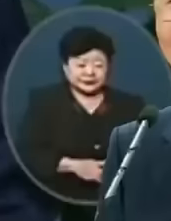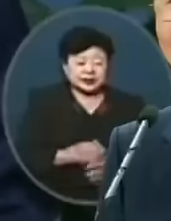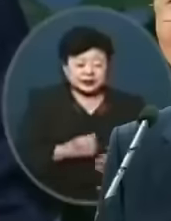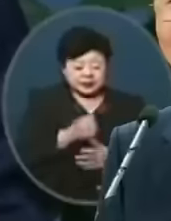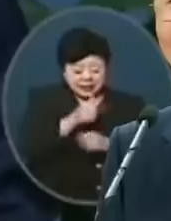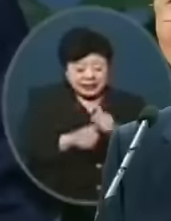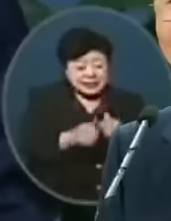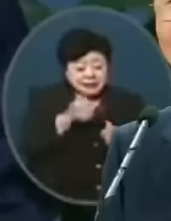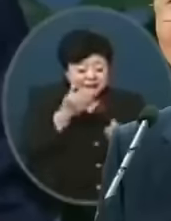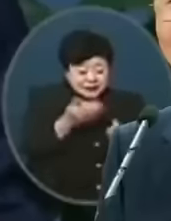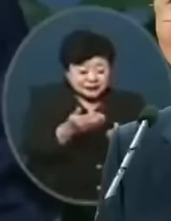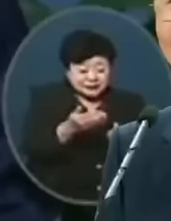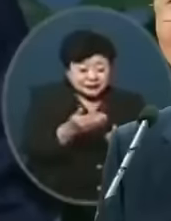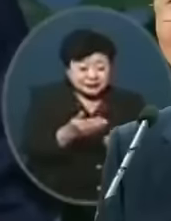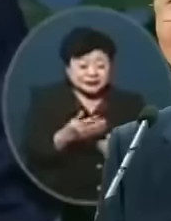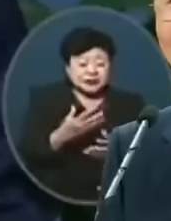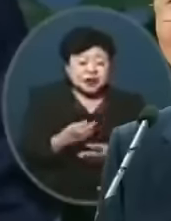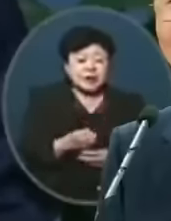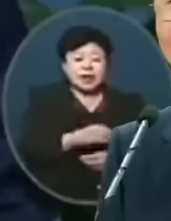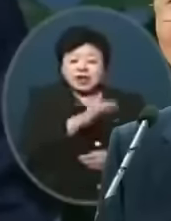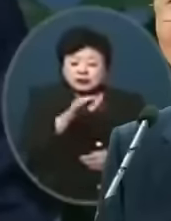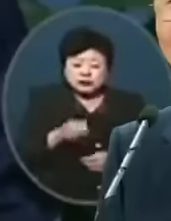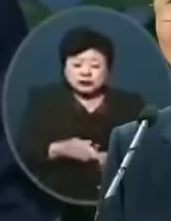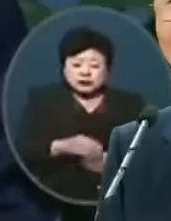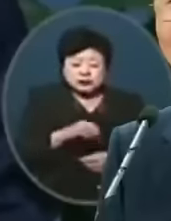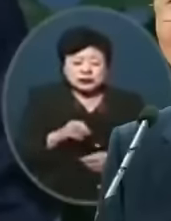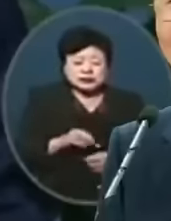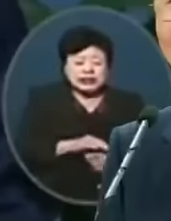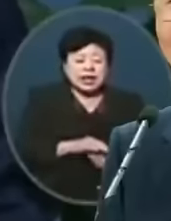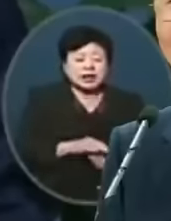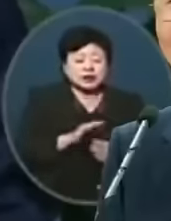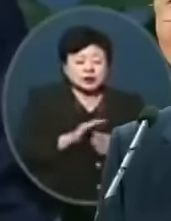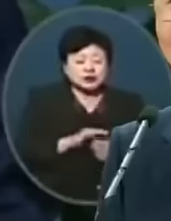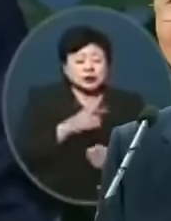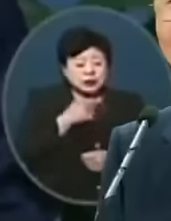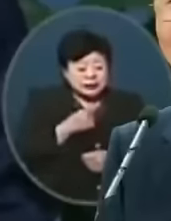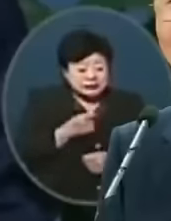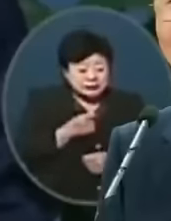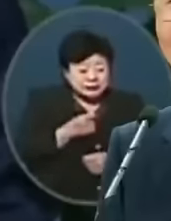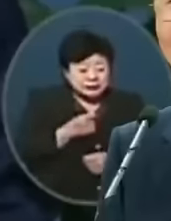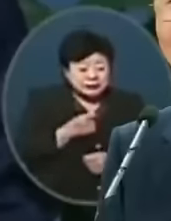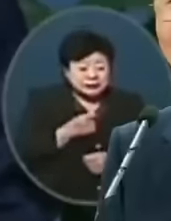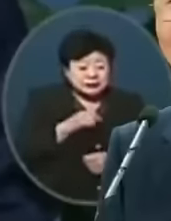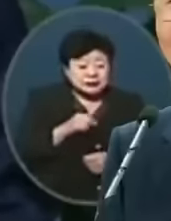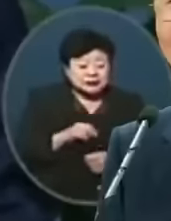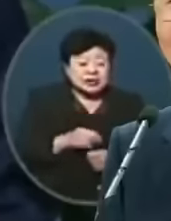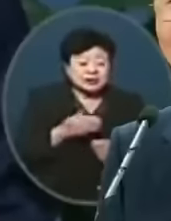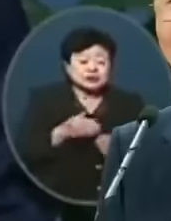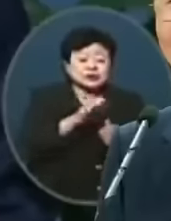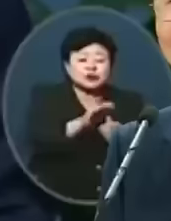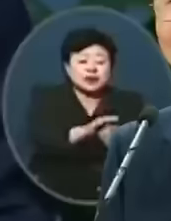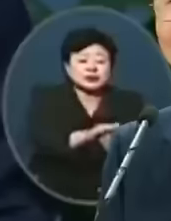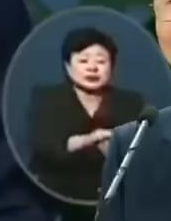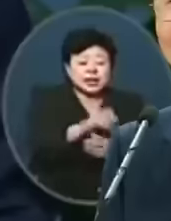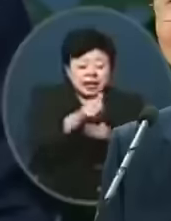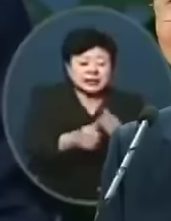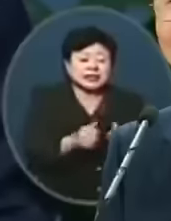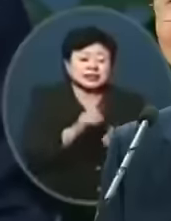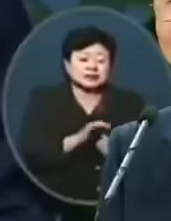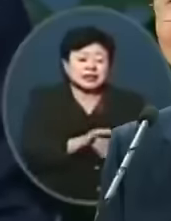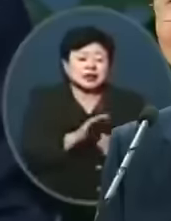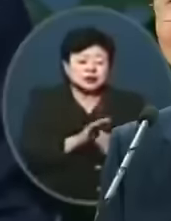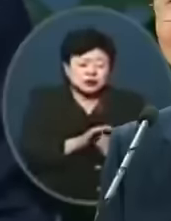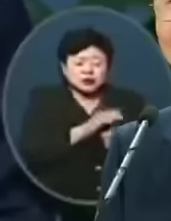그러므로 하나님께서 얼마나 우리가 이웃을 사랑하고 도와주기를 원하시냐면 이웃을 사랑하고 도와주는 것은 하나님을